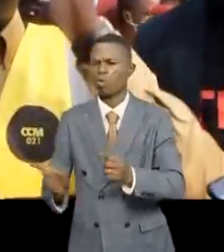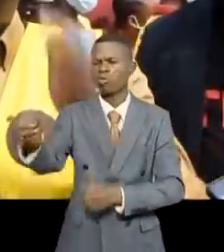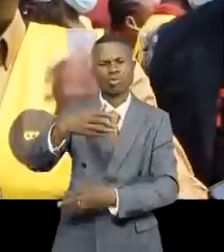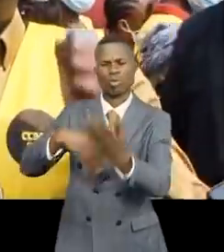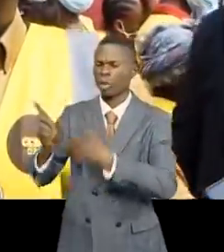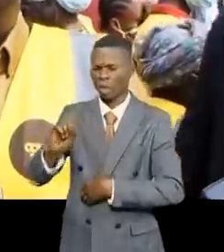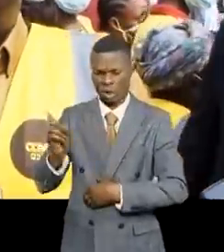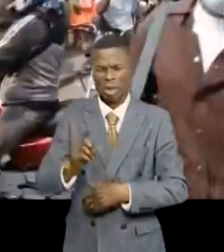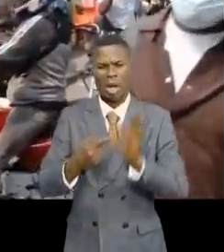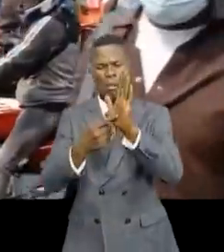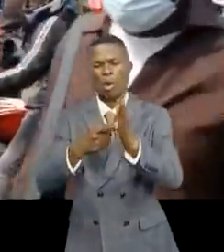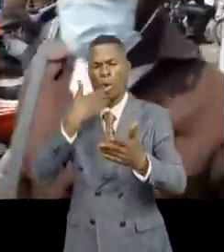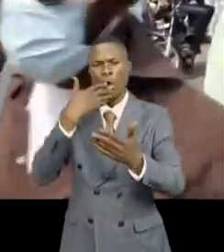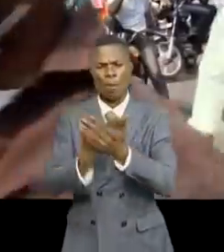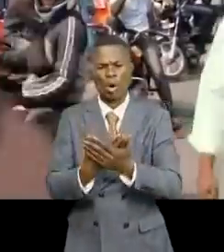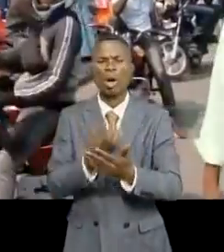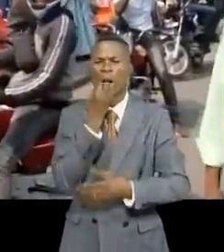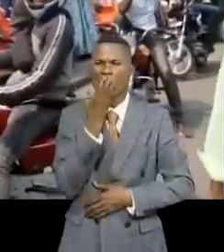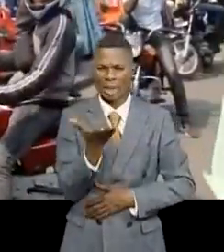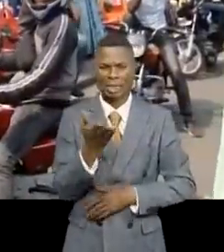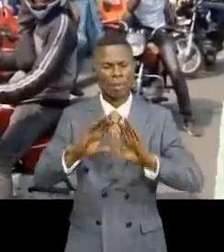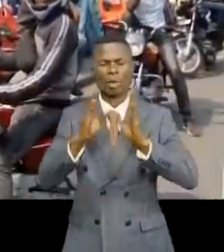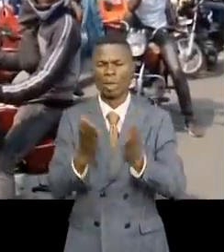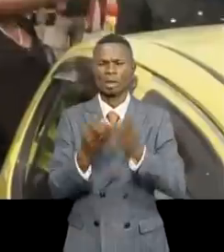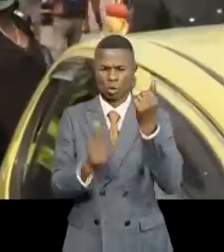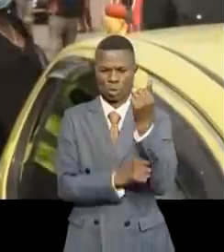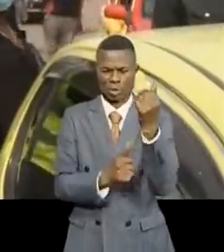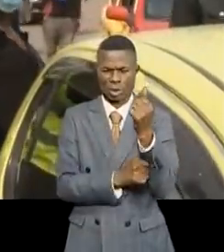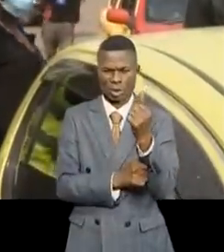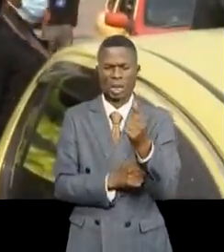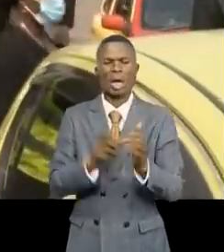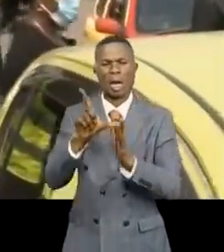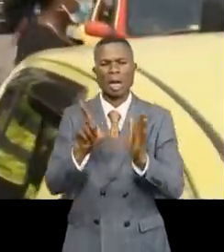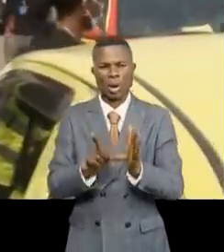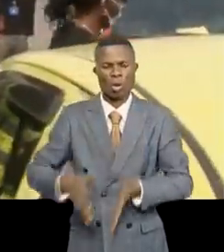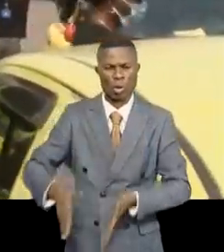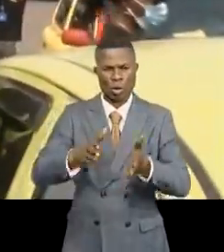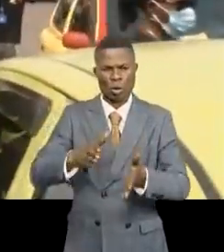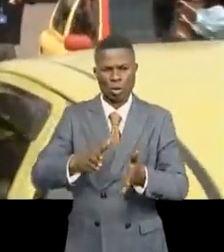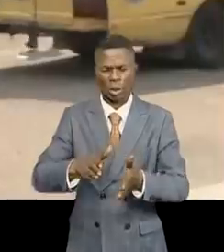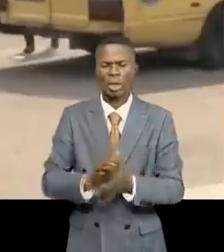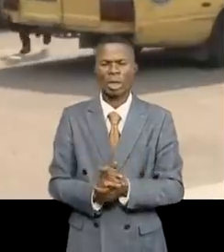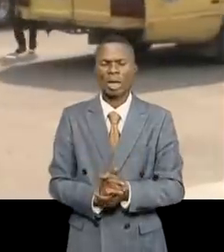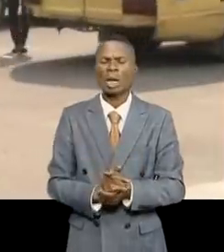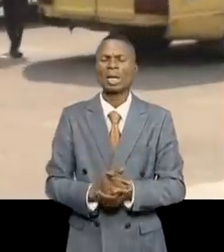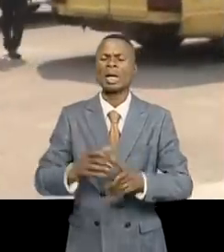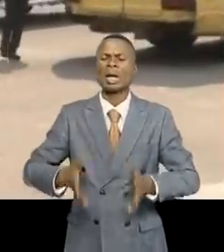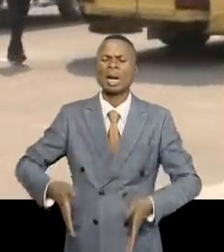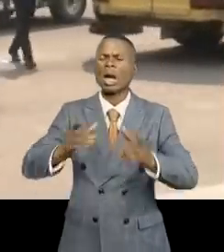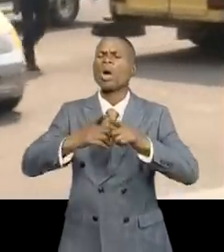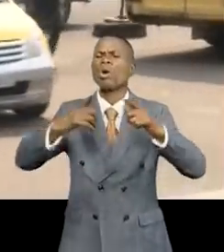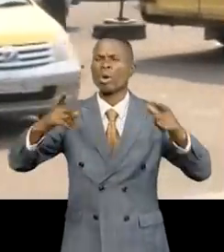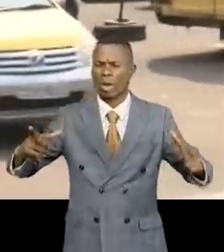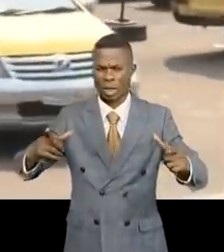doivent être de modèles. Cette phase pilote des sensibilisations au civisme routier vise à décongestionner les grandes artères de Kinshasa en